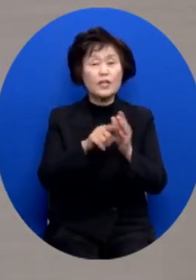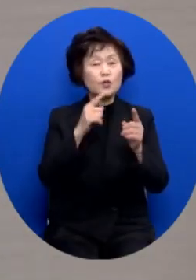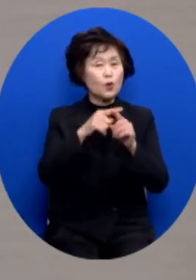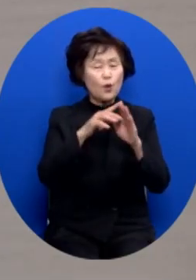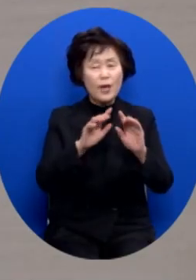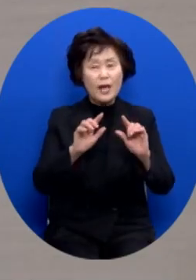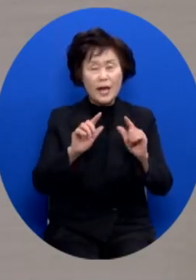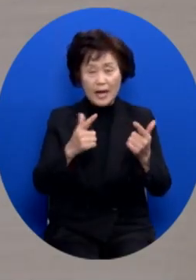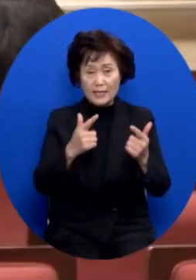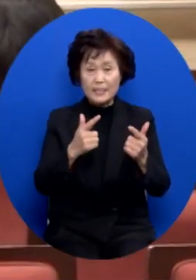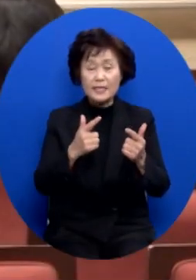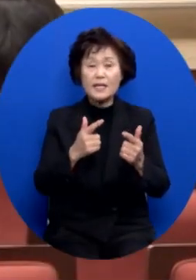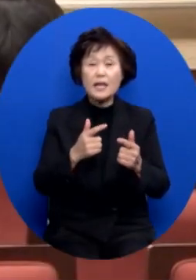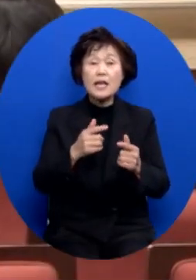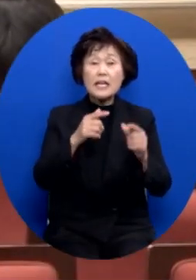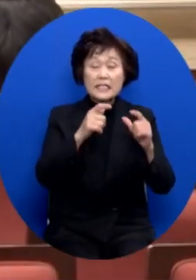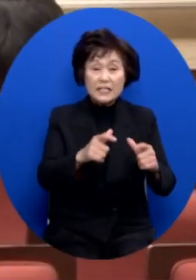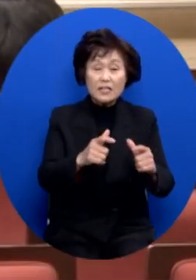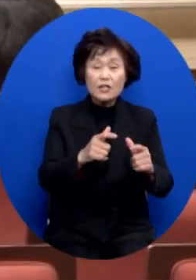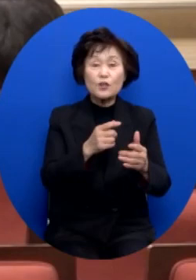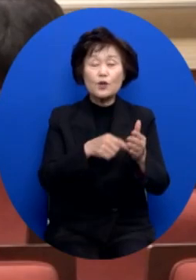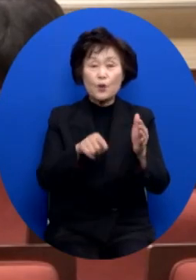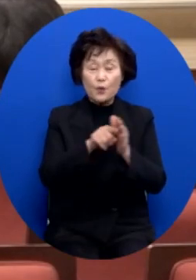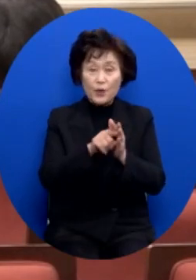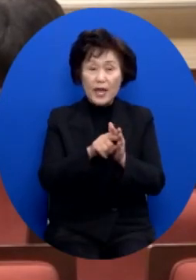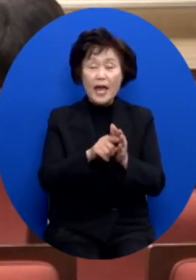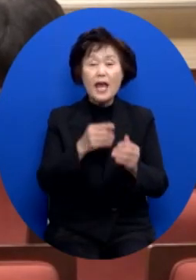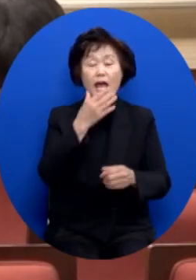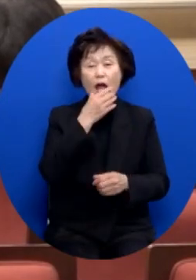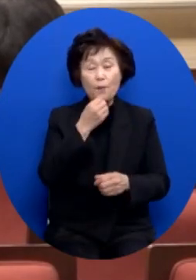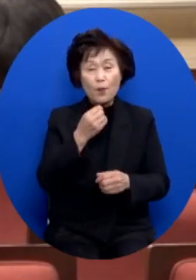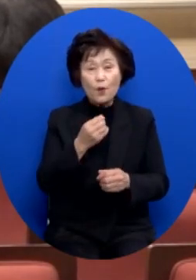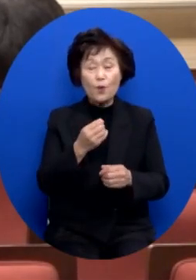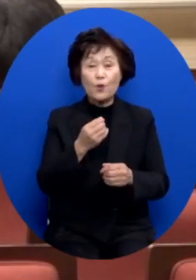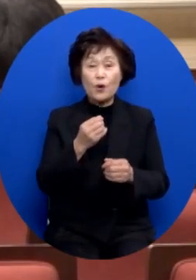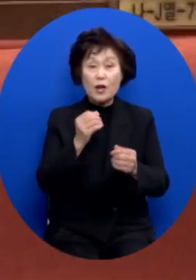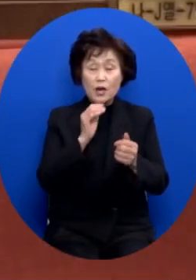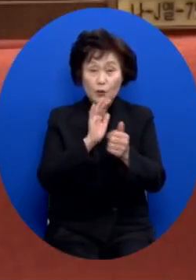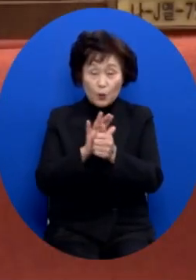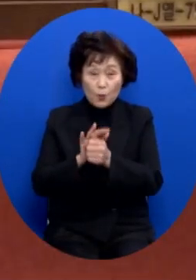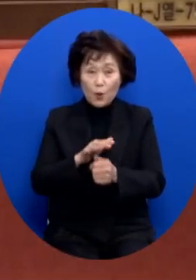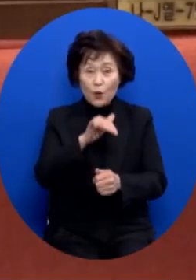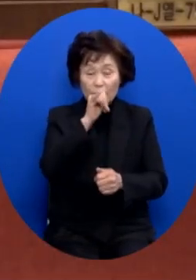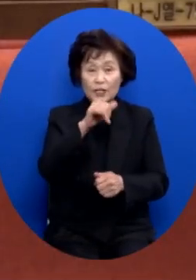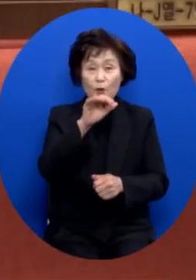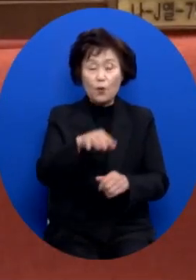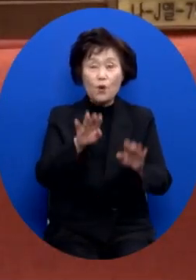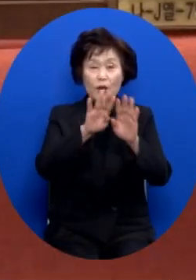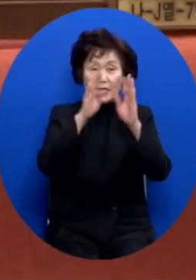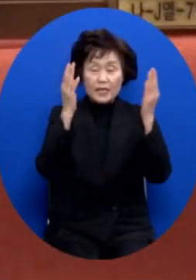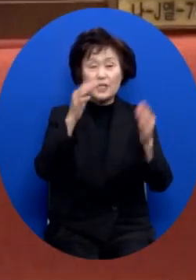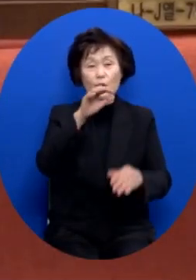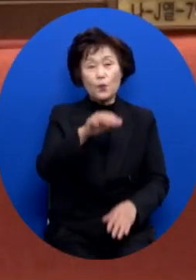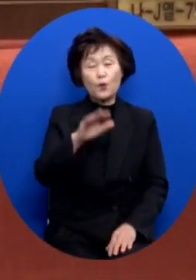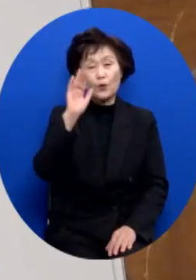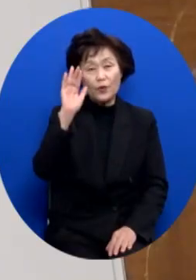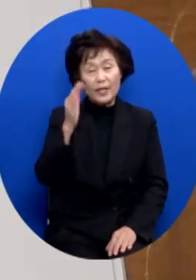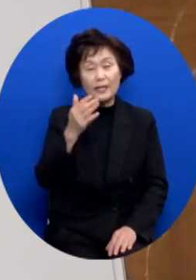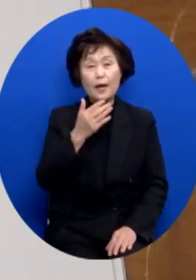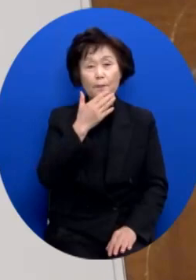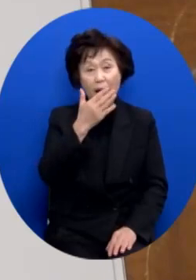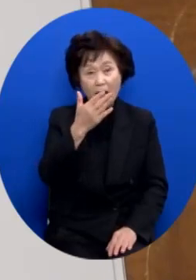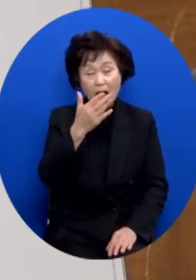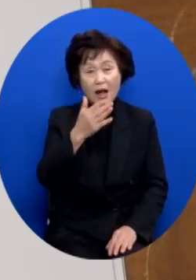받는 한국교회가 지역사회의 행복을 추구하고 결핍 해소에 나서는 열린 공간이 될수 있다는